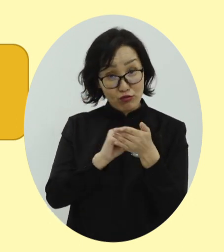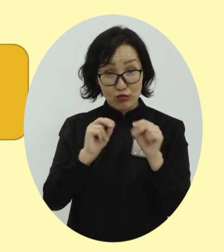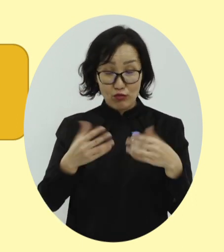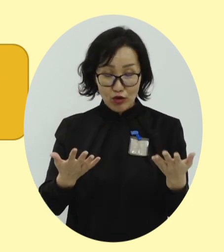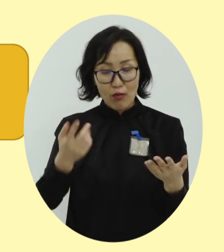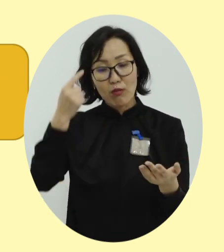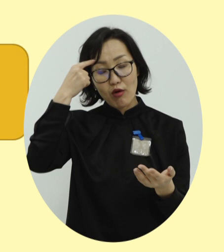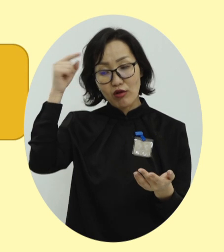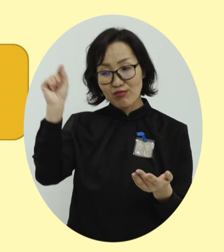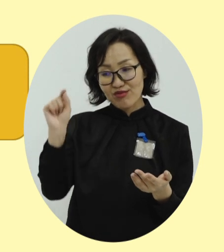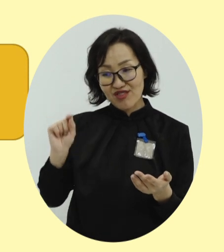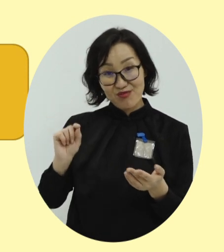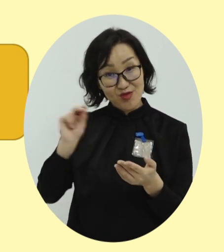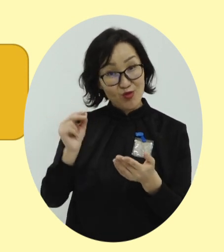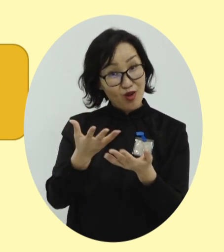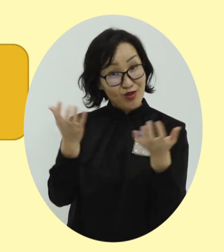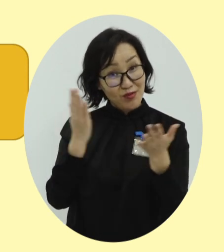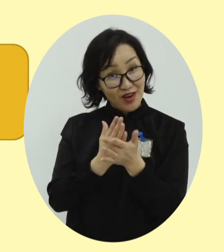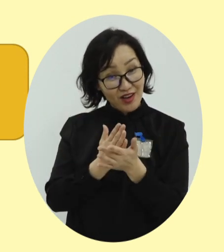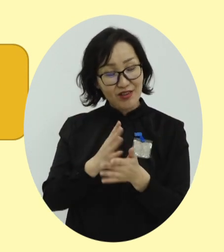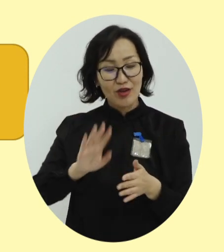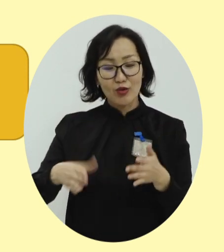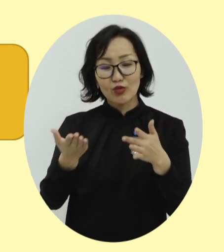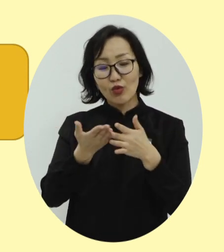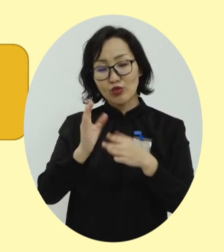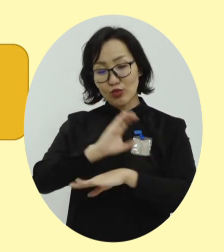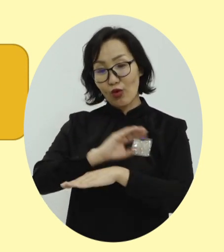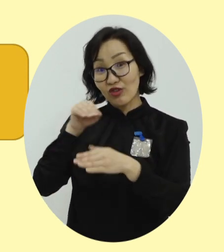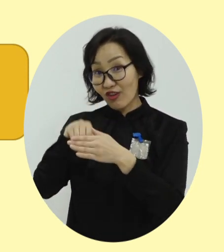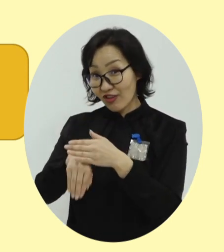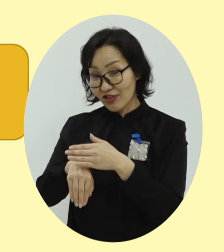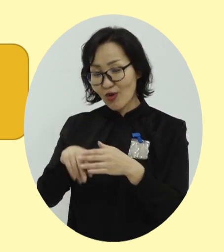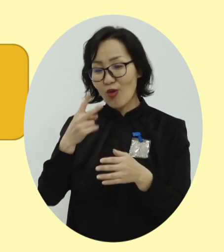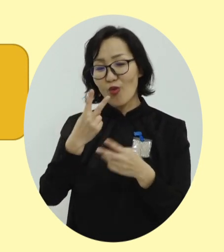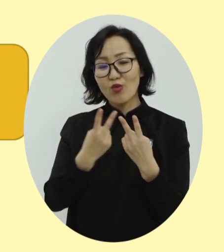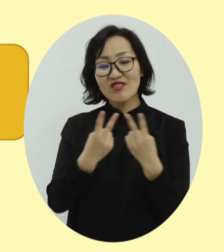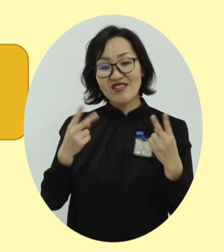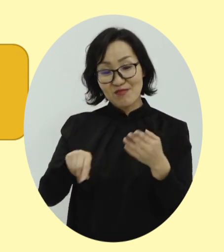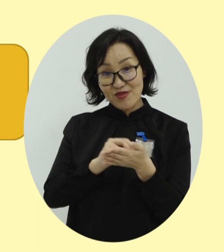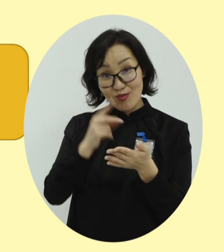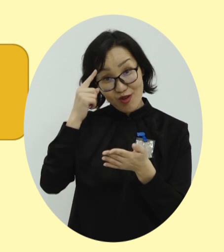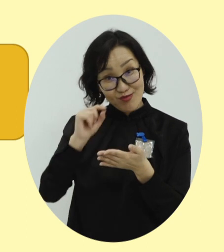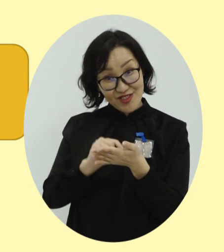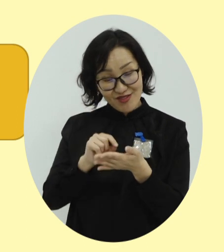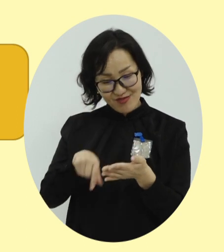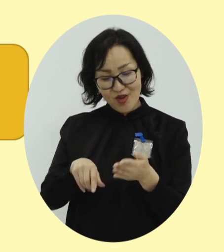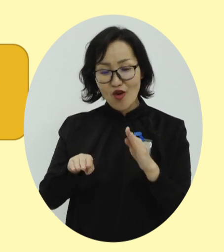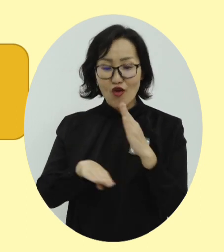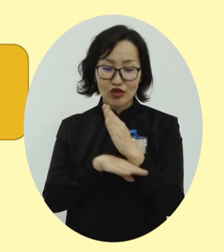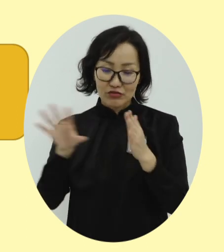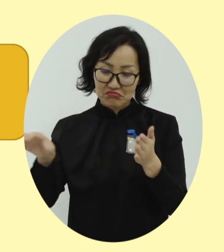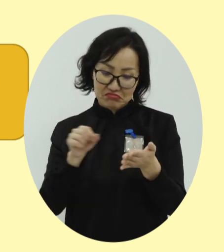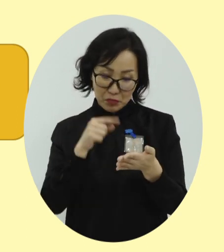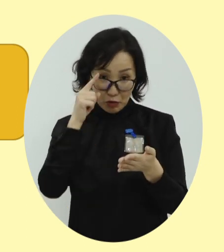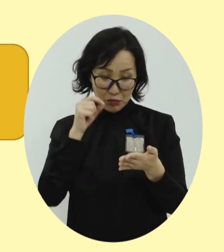Монгол бичгээр бичдэг хүүхдүүд бас олон байдаг байна. Тэгэхээр бид нар дунд сургуульд ороод үндэсний бичиг үзэхээр та бүхэн өдрийн тэмдэглэлийг бас